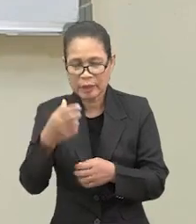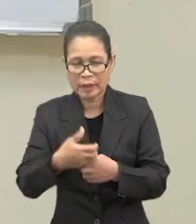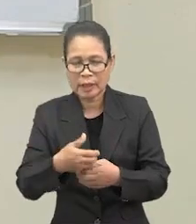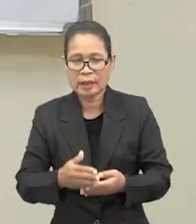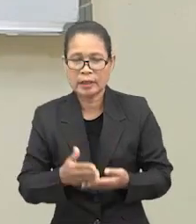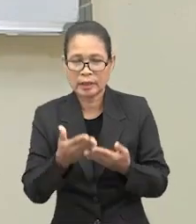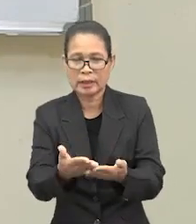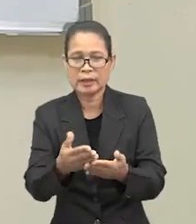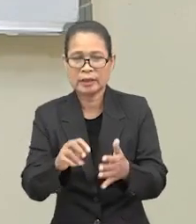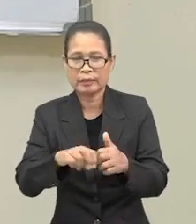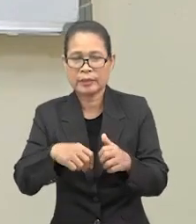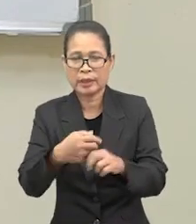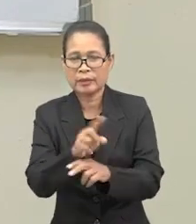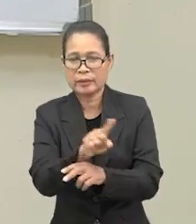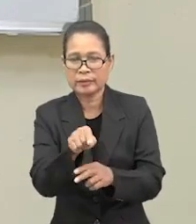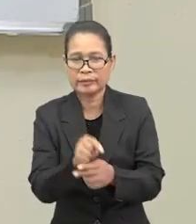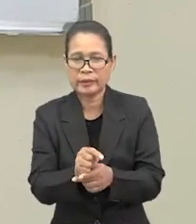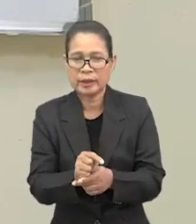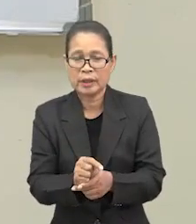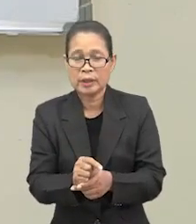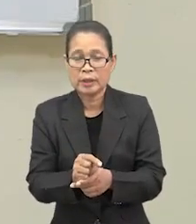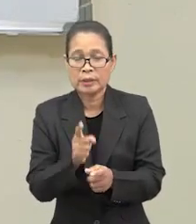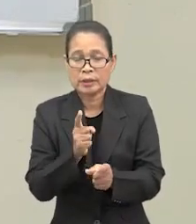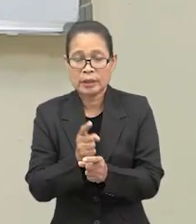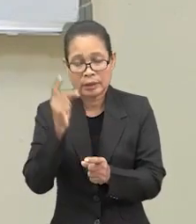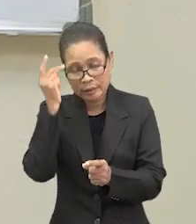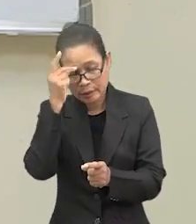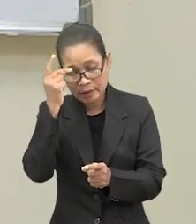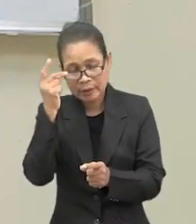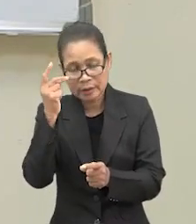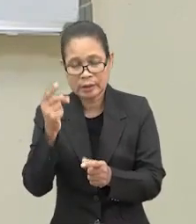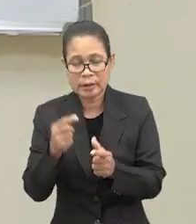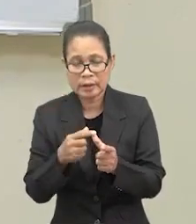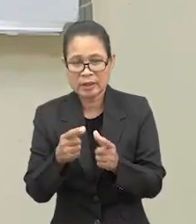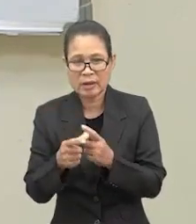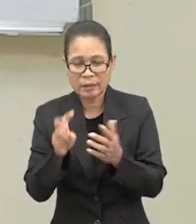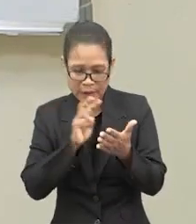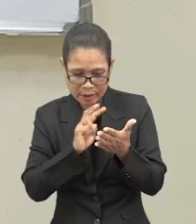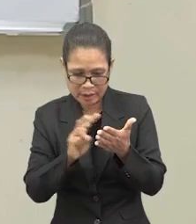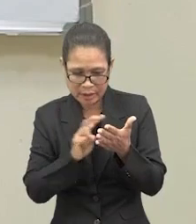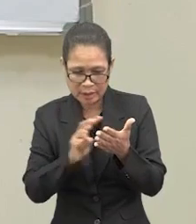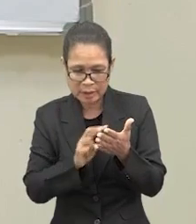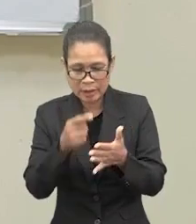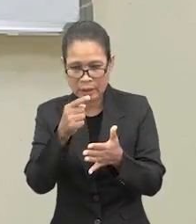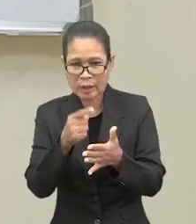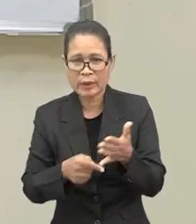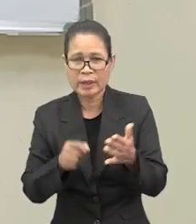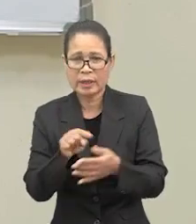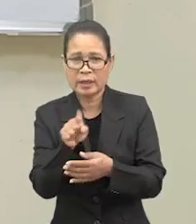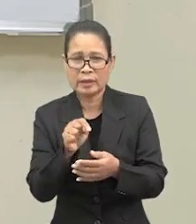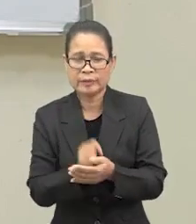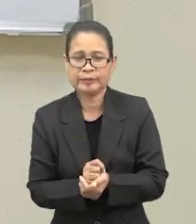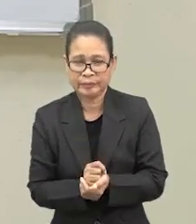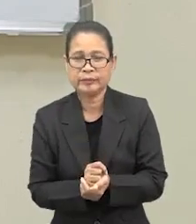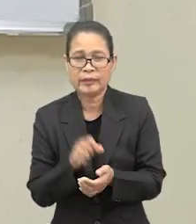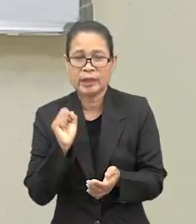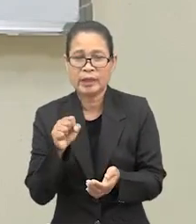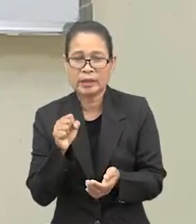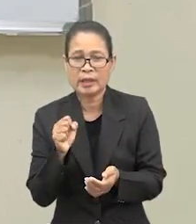Chà, chắc nâng bây bằng ca chậm nào, ta dân trở kịch nâng bình nơi tử lưu ở vầy khá lá.